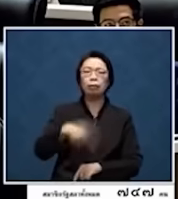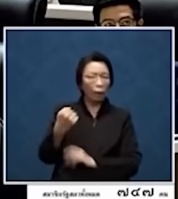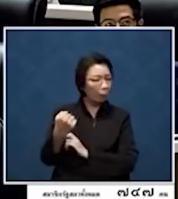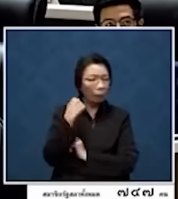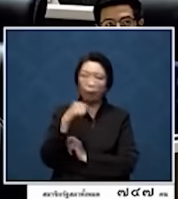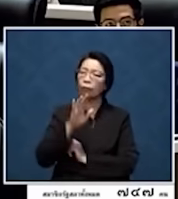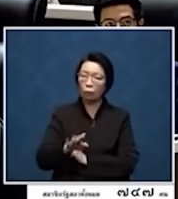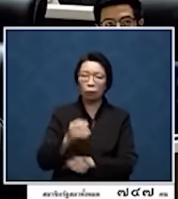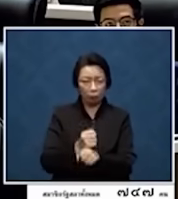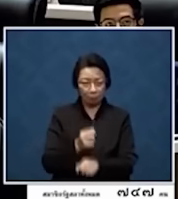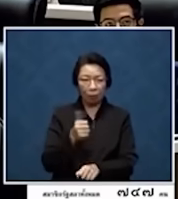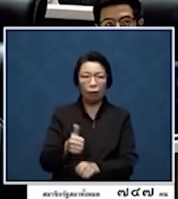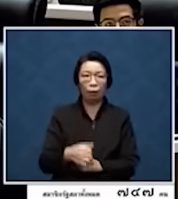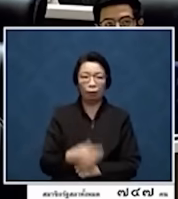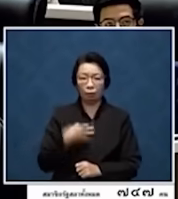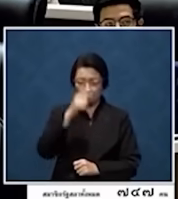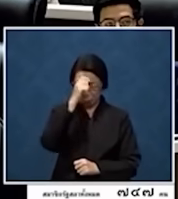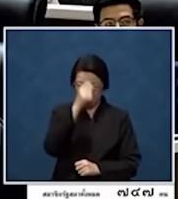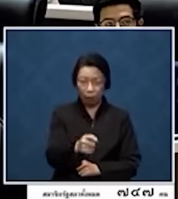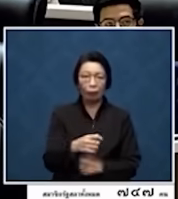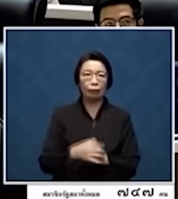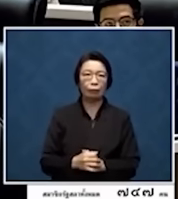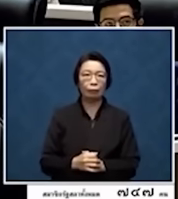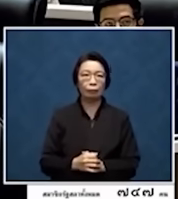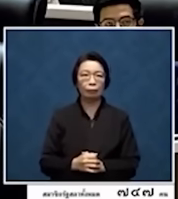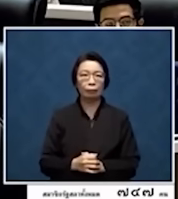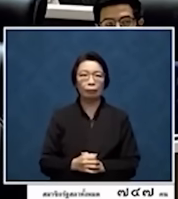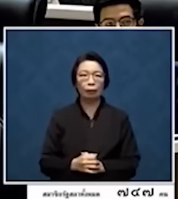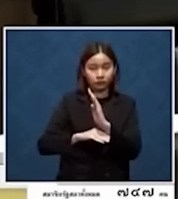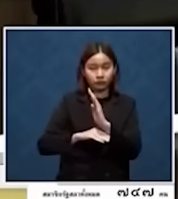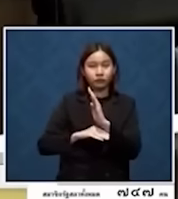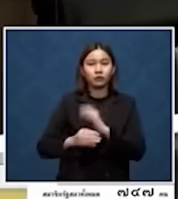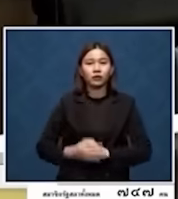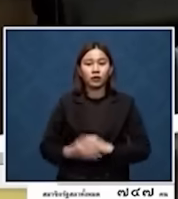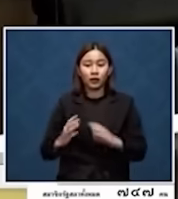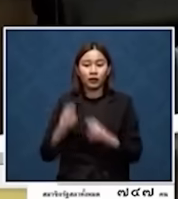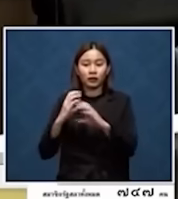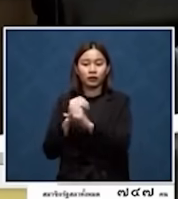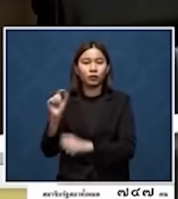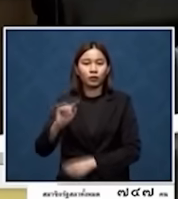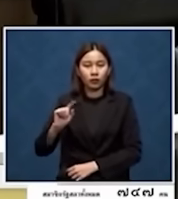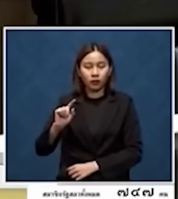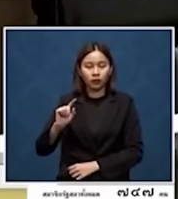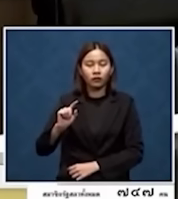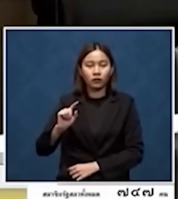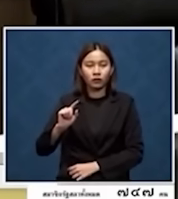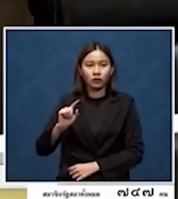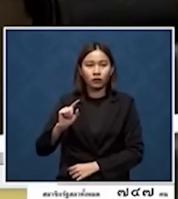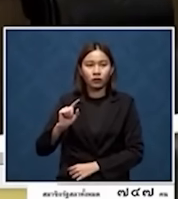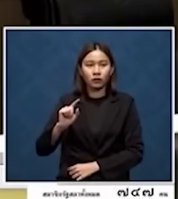าสวนั้นในช่วงแรกเนี่ยมาเพียงแค่20คนนะฮะจนกระทั่ง